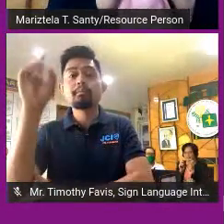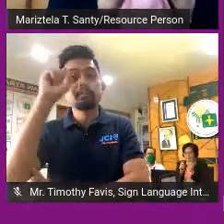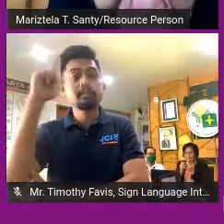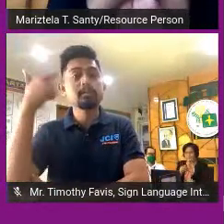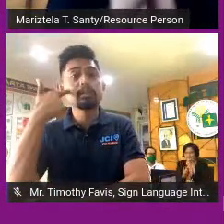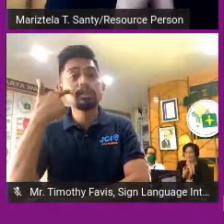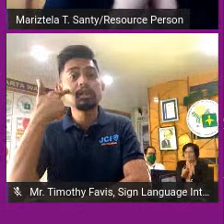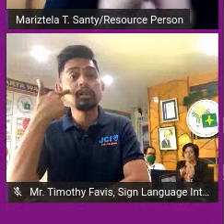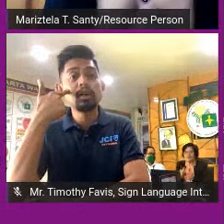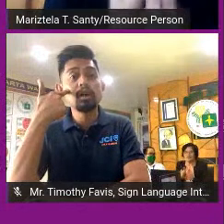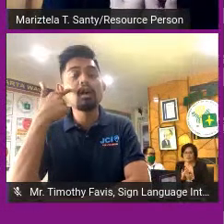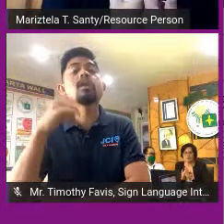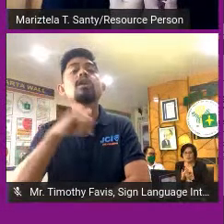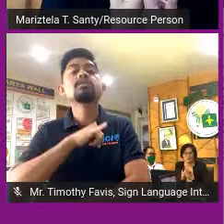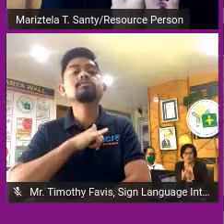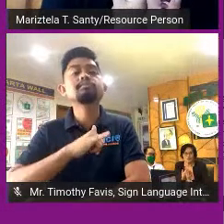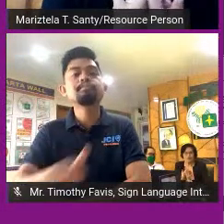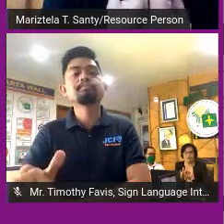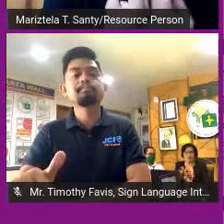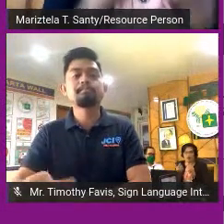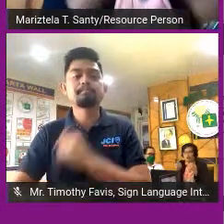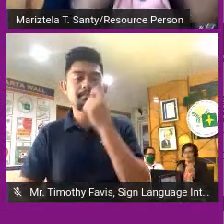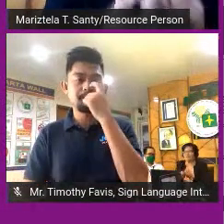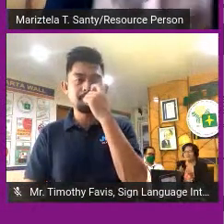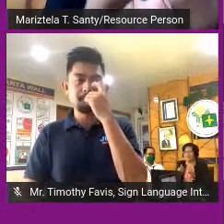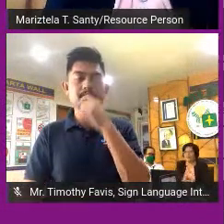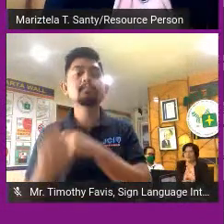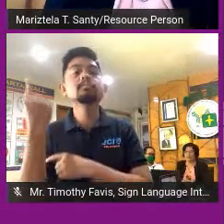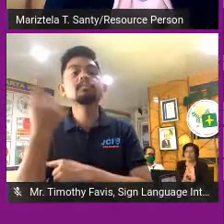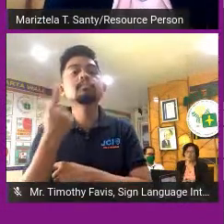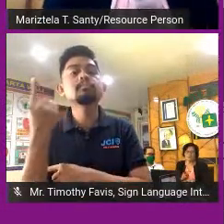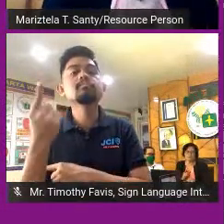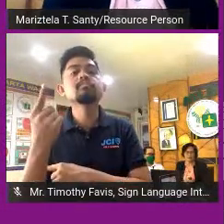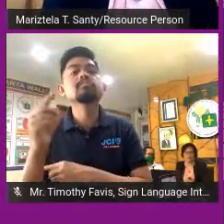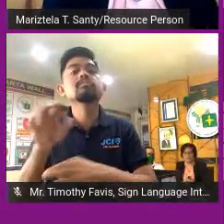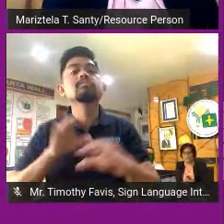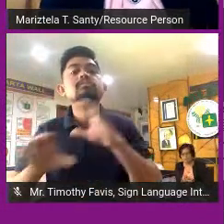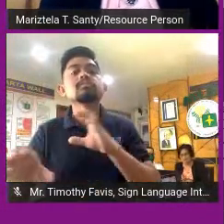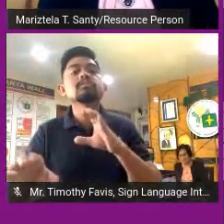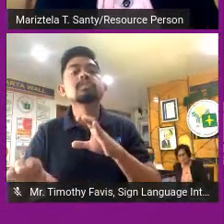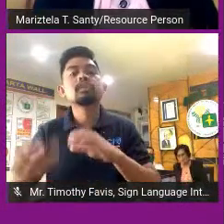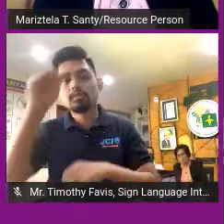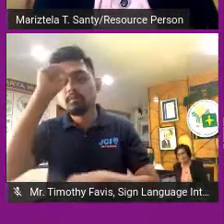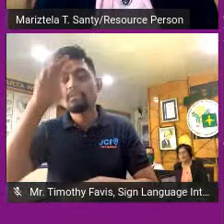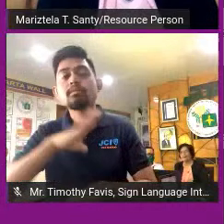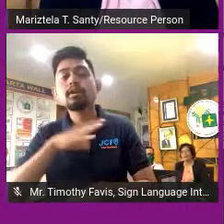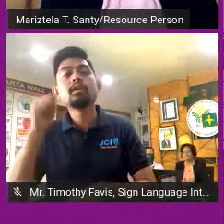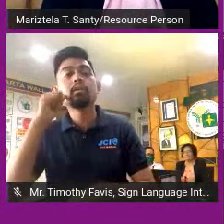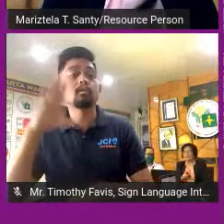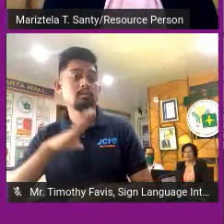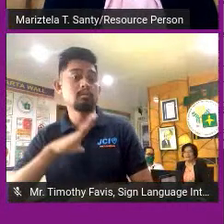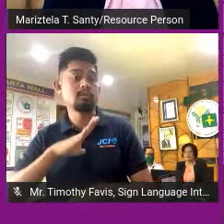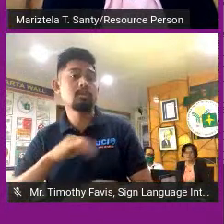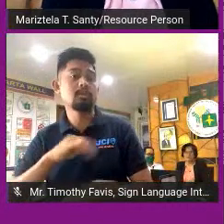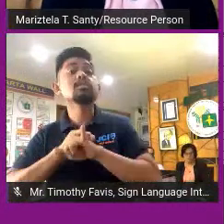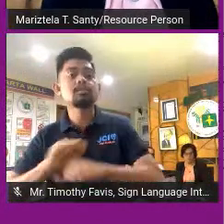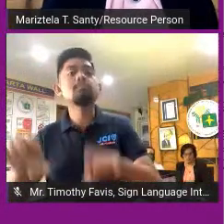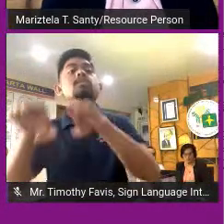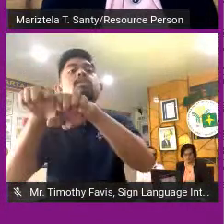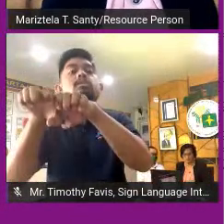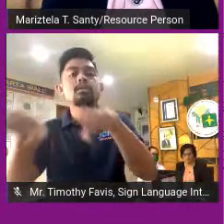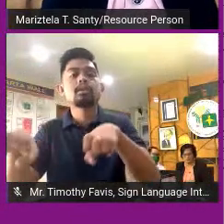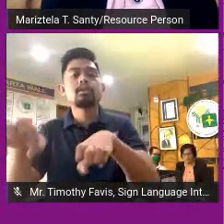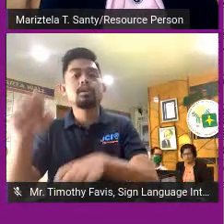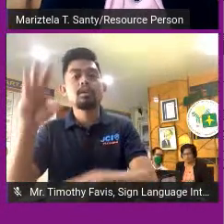But in gender, we always deal with men and women, with girl